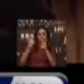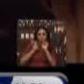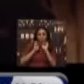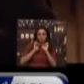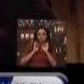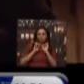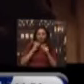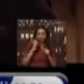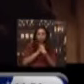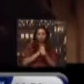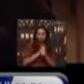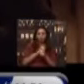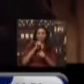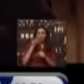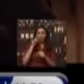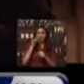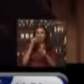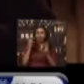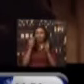هو الدور ده.